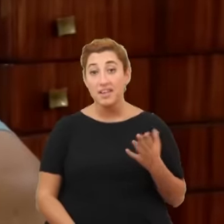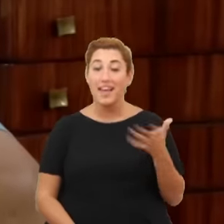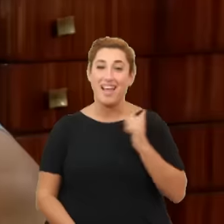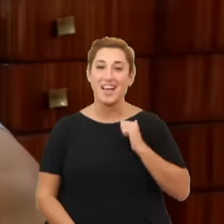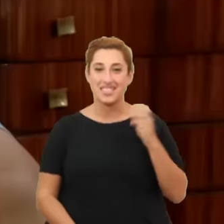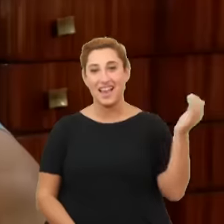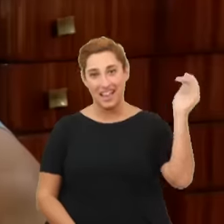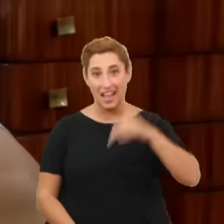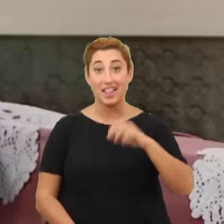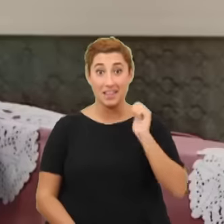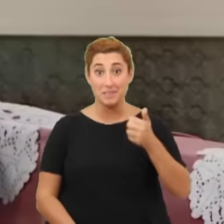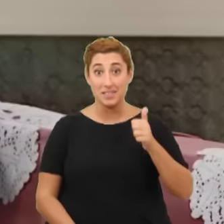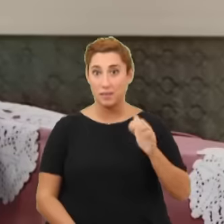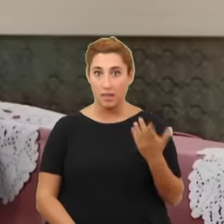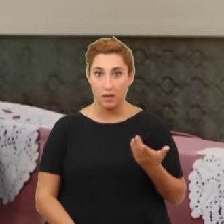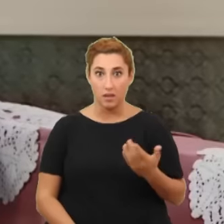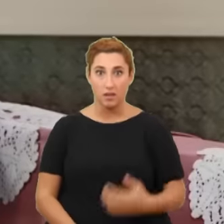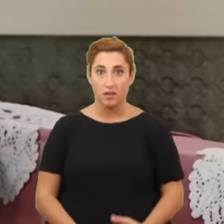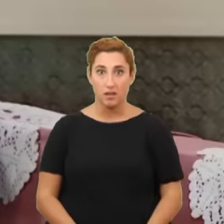yani askerden döndüğünde... Ne?